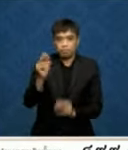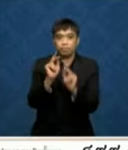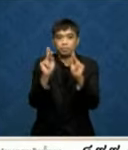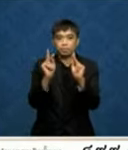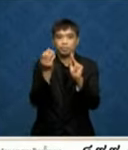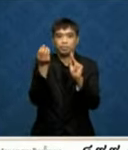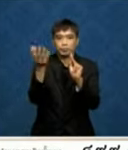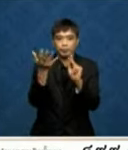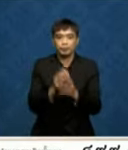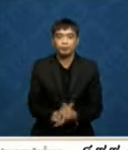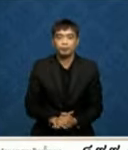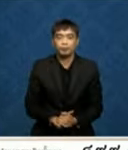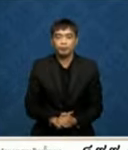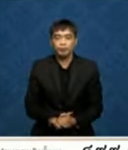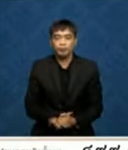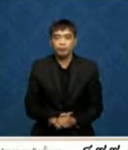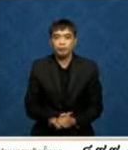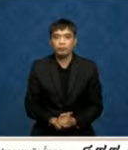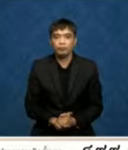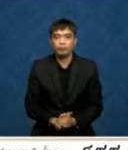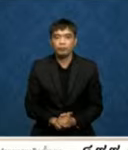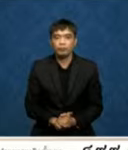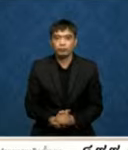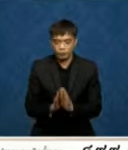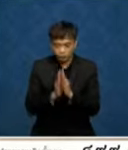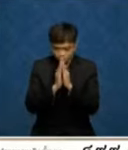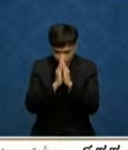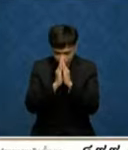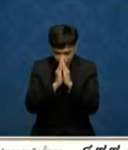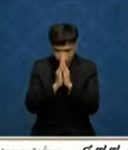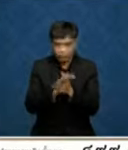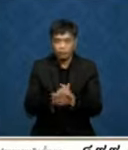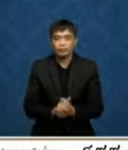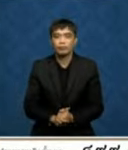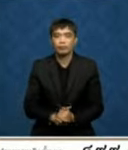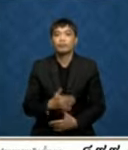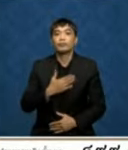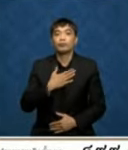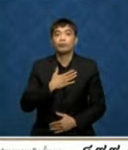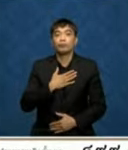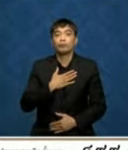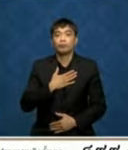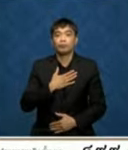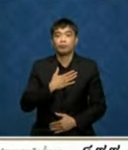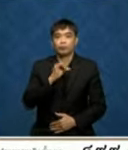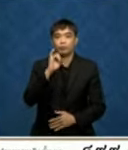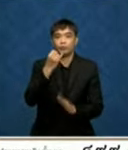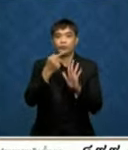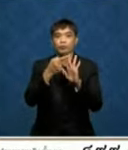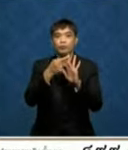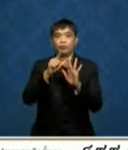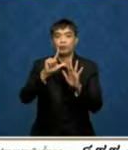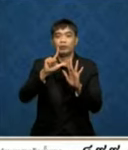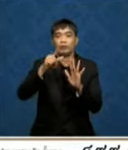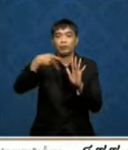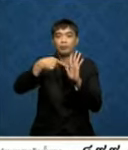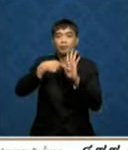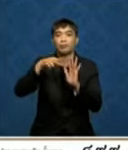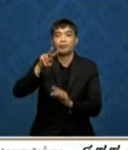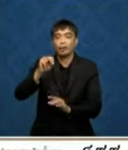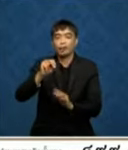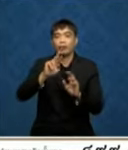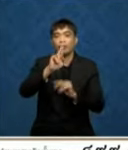ข้างมากครับ ครับท่านประธานที่เคารพครับผมจุลพันธ์อมรนิวัฒน์รั